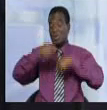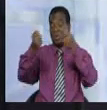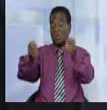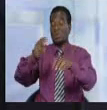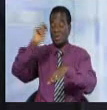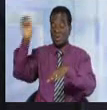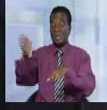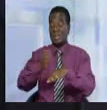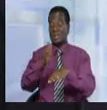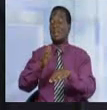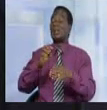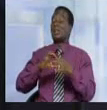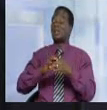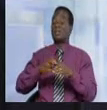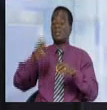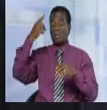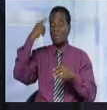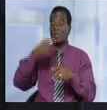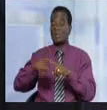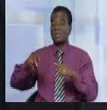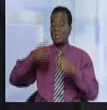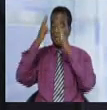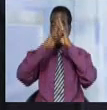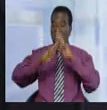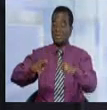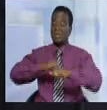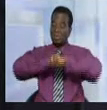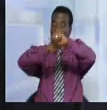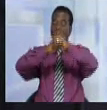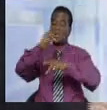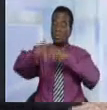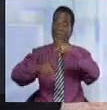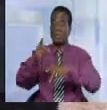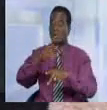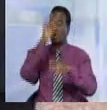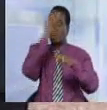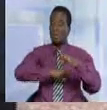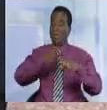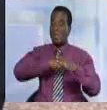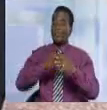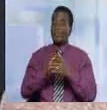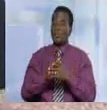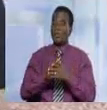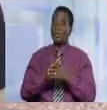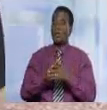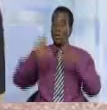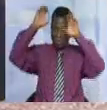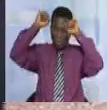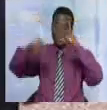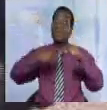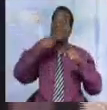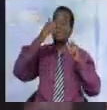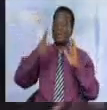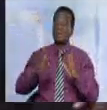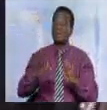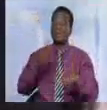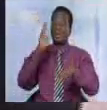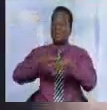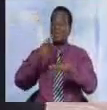allons respecter les libertés démocratiques, mais nous allons aussi protéger les populations et leurs biens. Alpha Condé en a profité pour